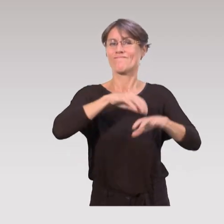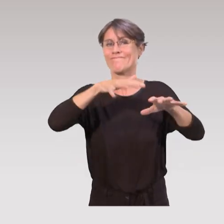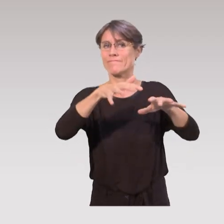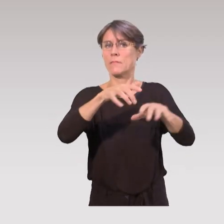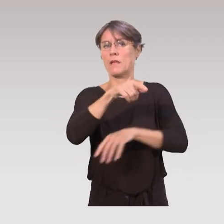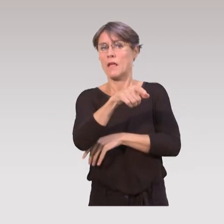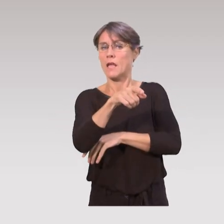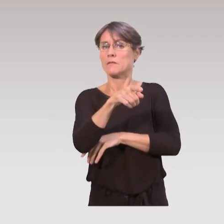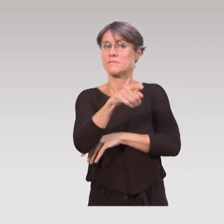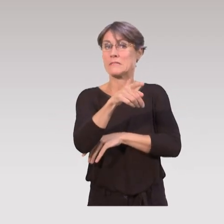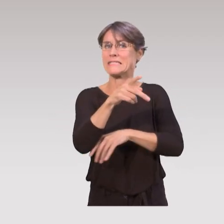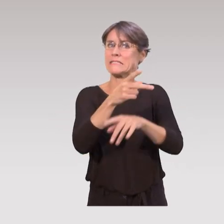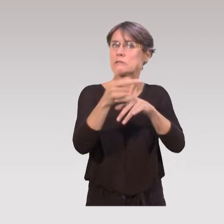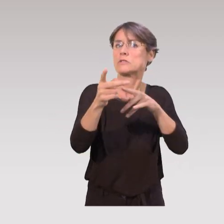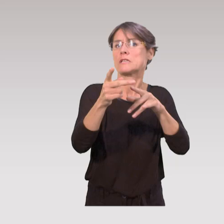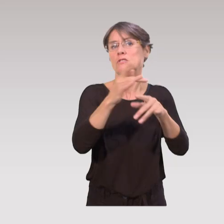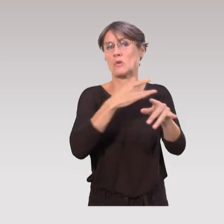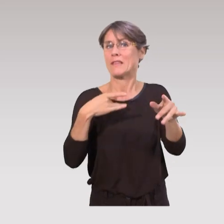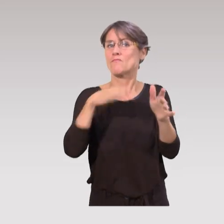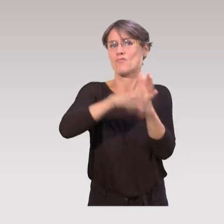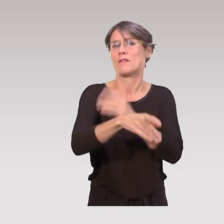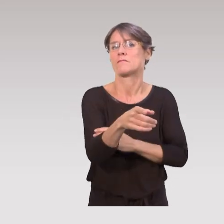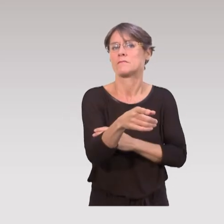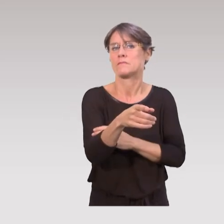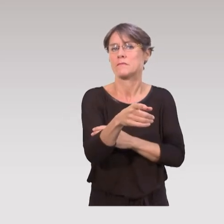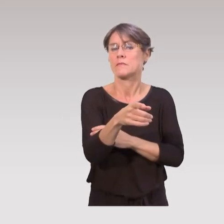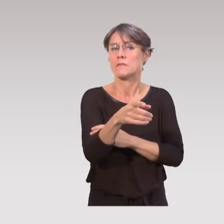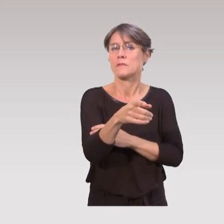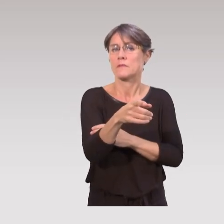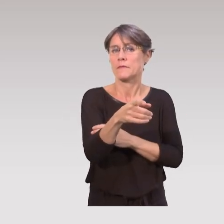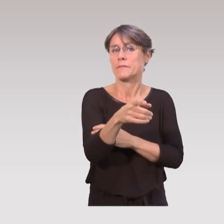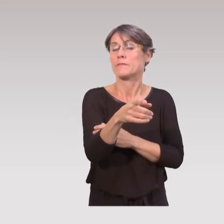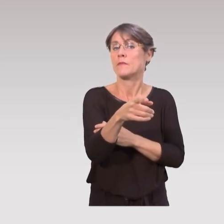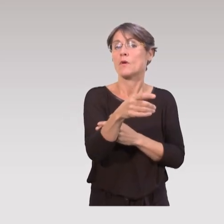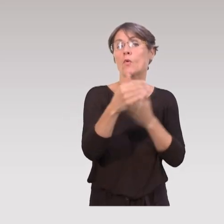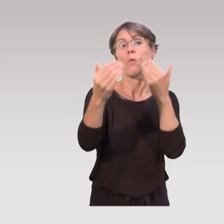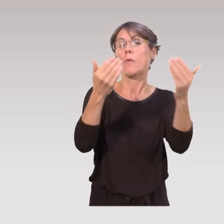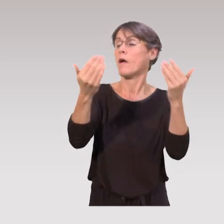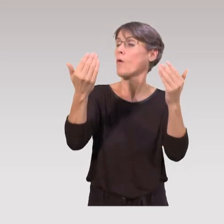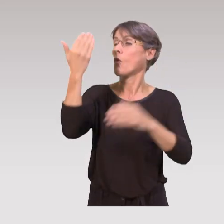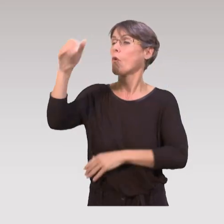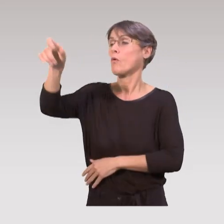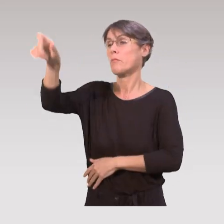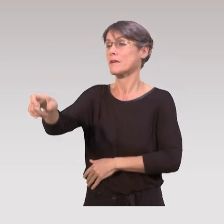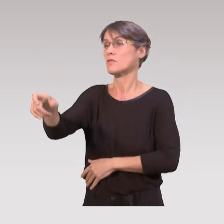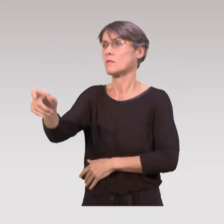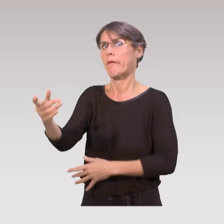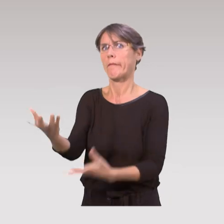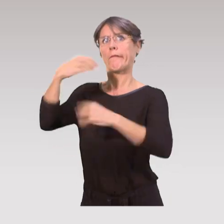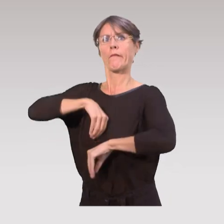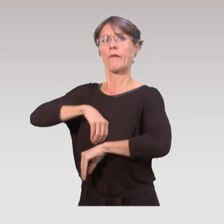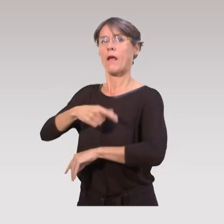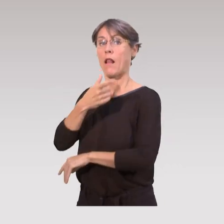littératie a plus de chances d'être en moins bonne santé ou a moins de chances d'être en bonne santé que quelqu'un qui a